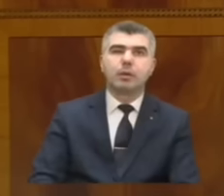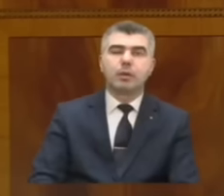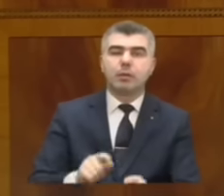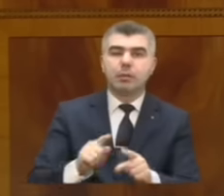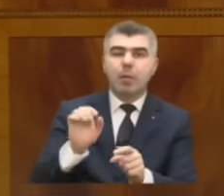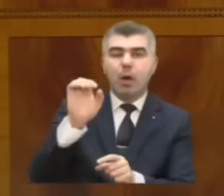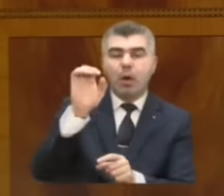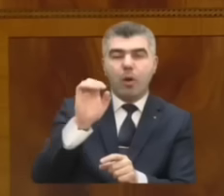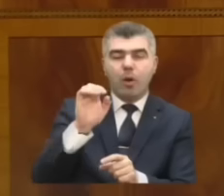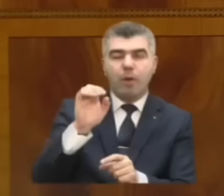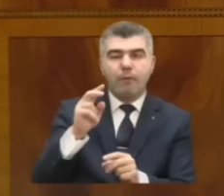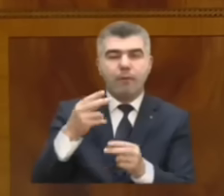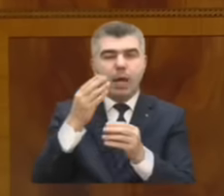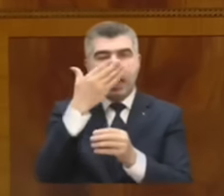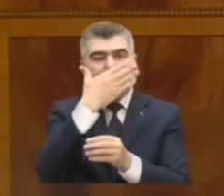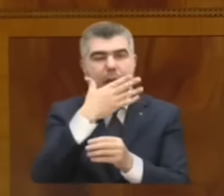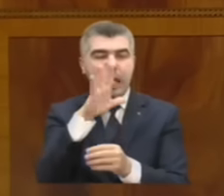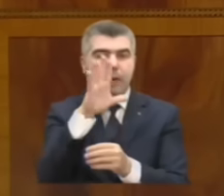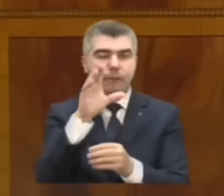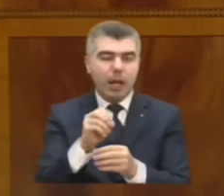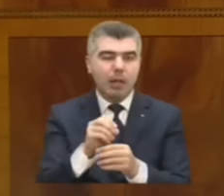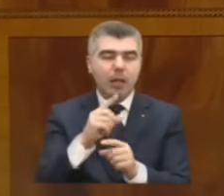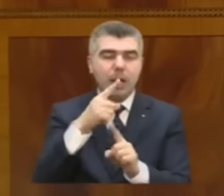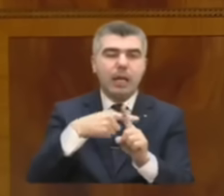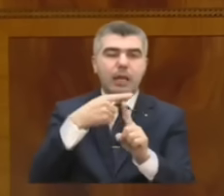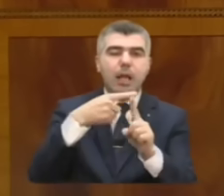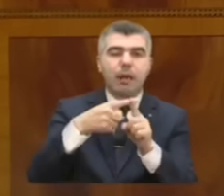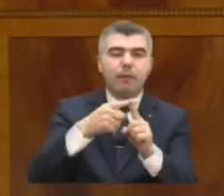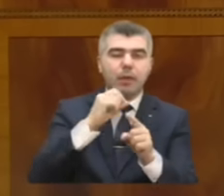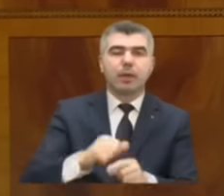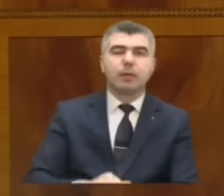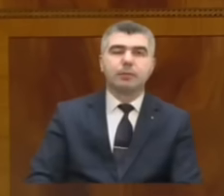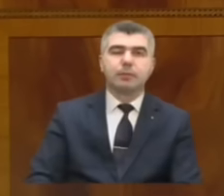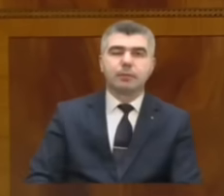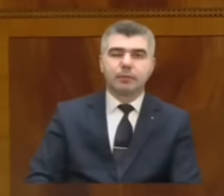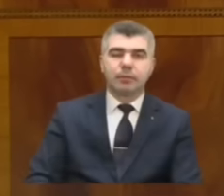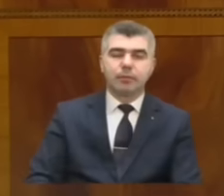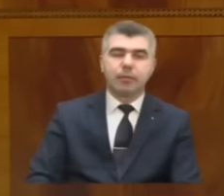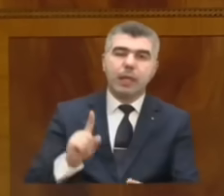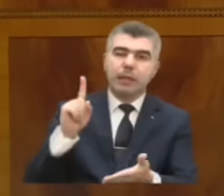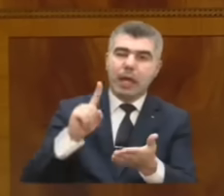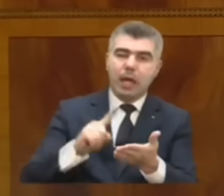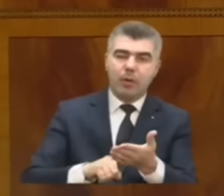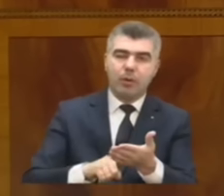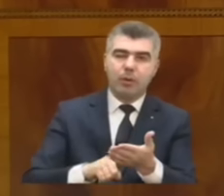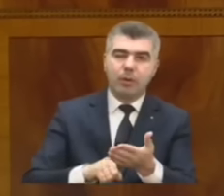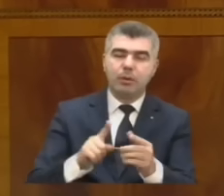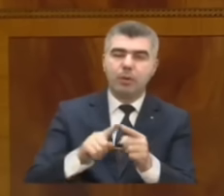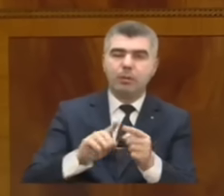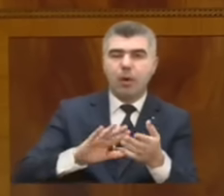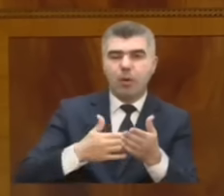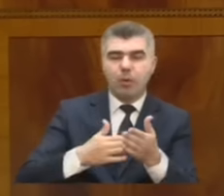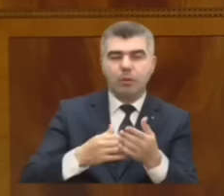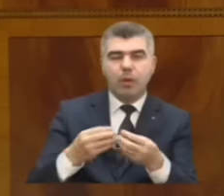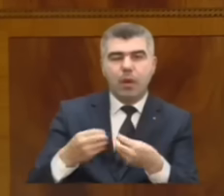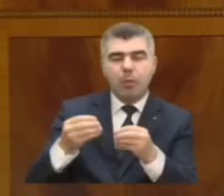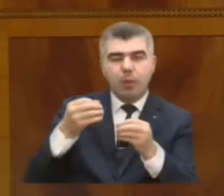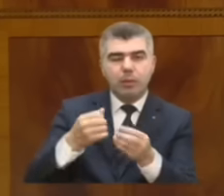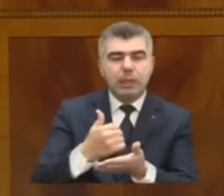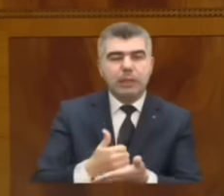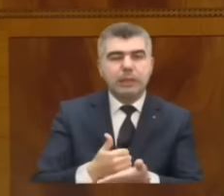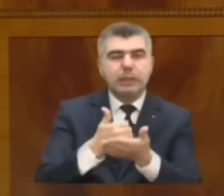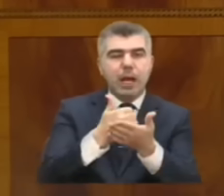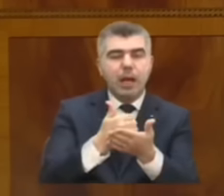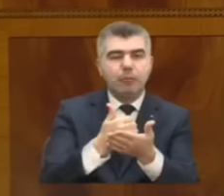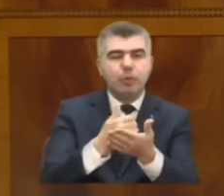الإفريقية والاستفادة من القيمة المضافة للاقتصاد الوطني. ومن الضروري تقوية الصادرات المغربية ودعم